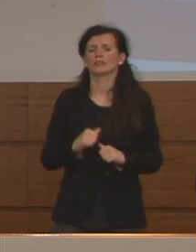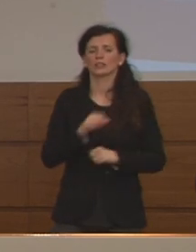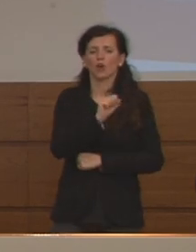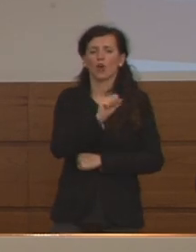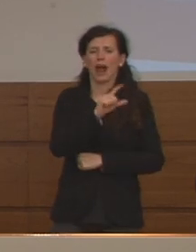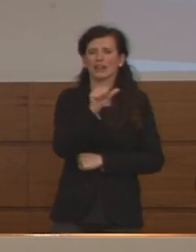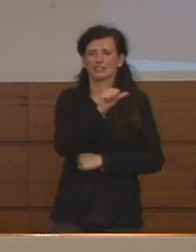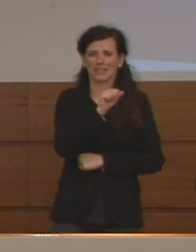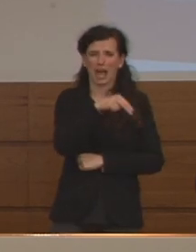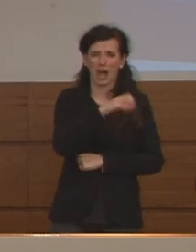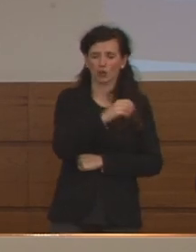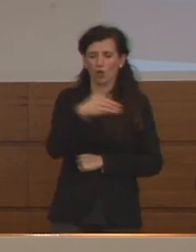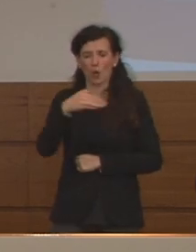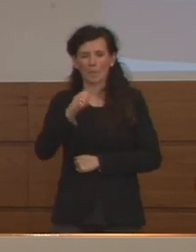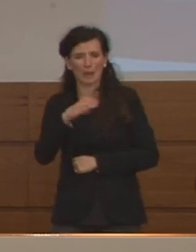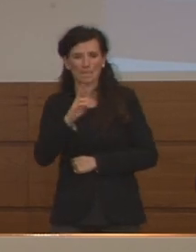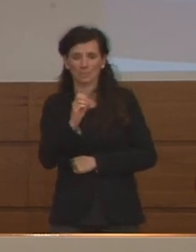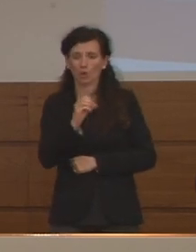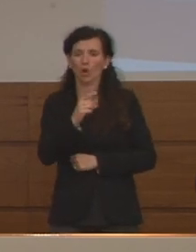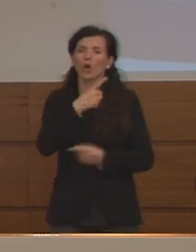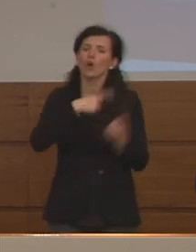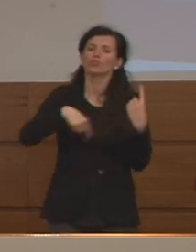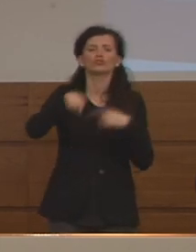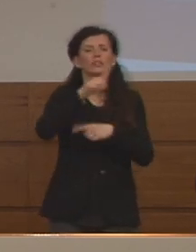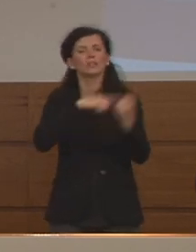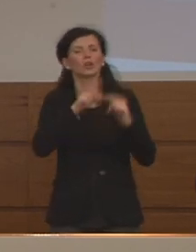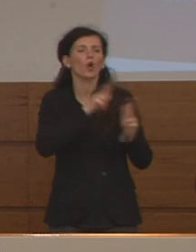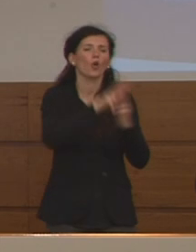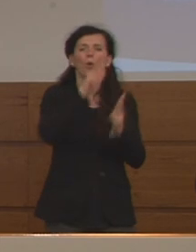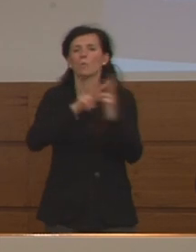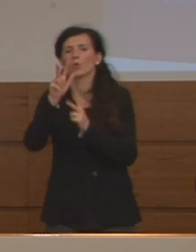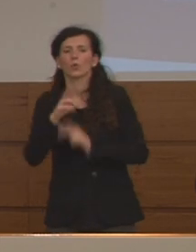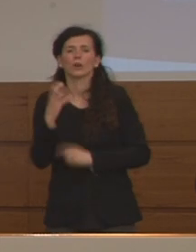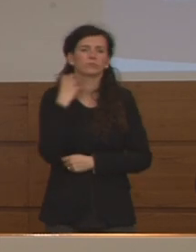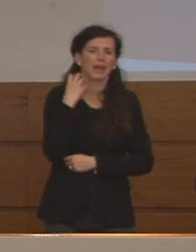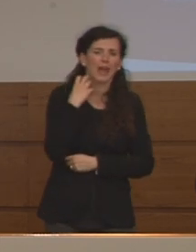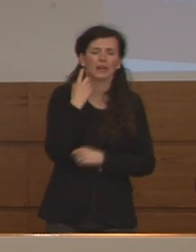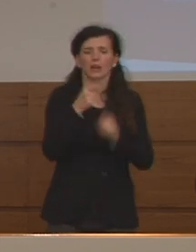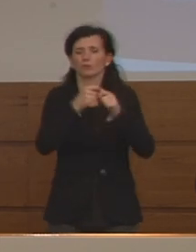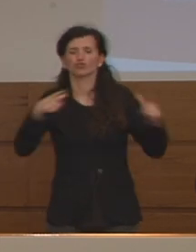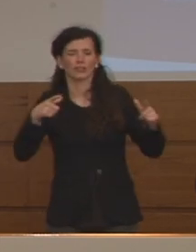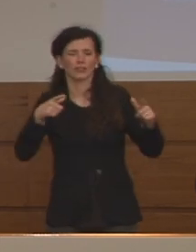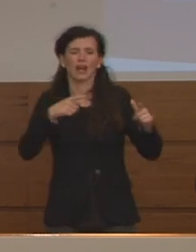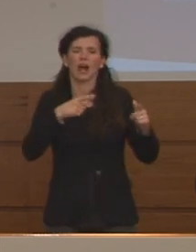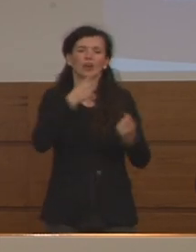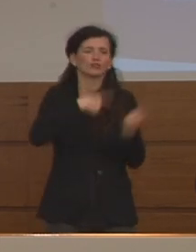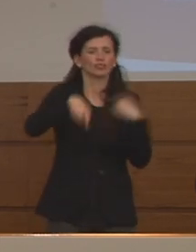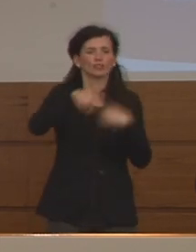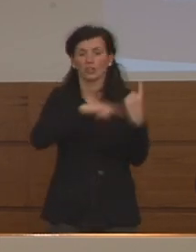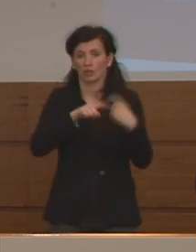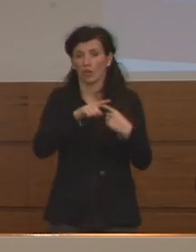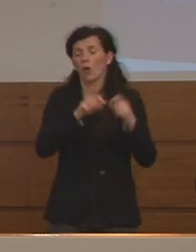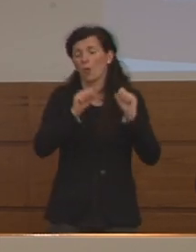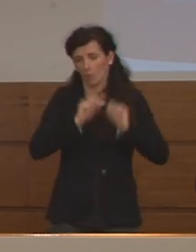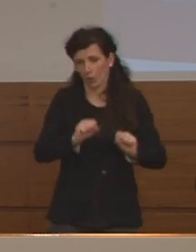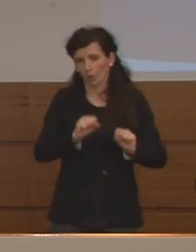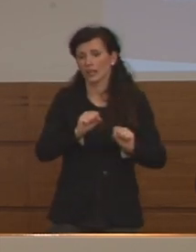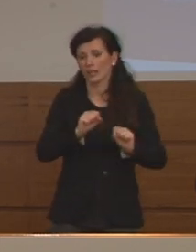girare per i comuni della lombardia e quindi anche a bergamo e quindi nelle grandi città insomma avendolo saputo